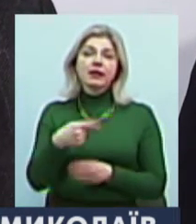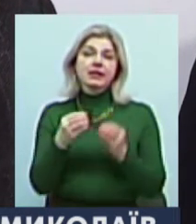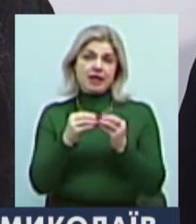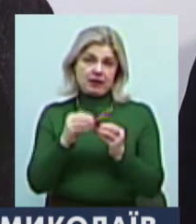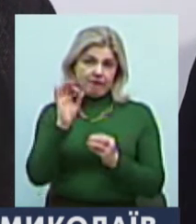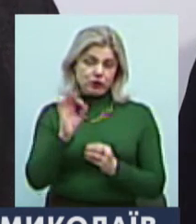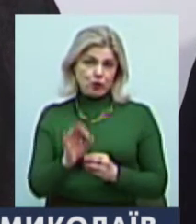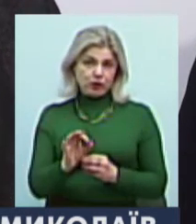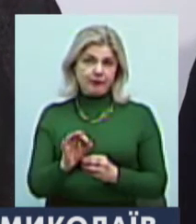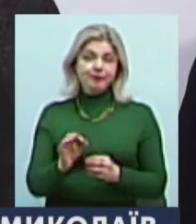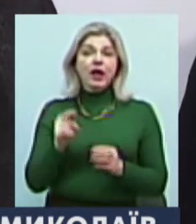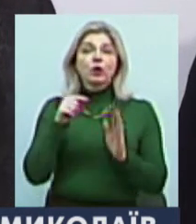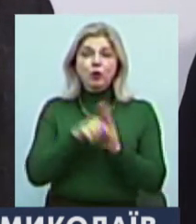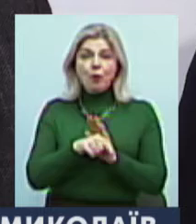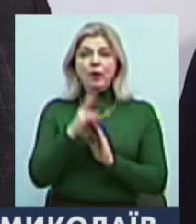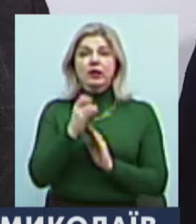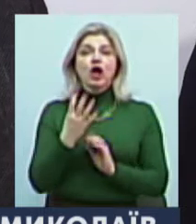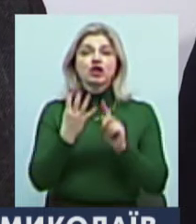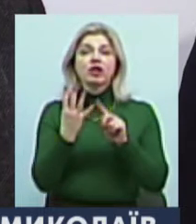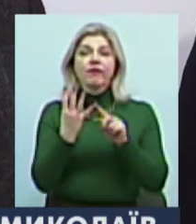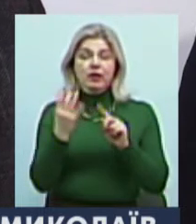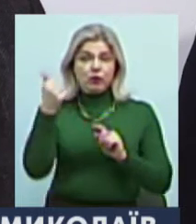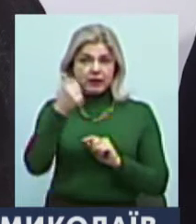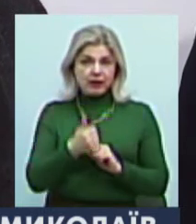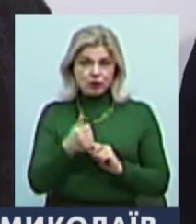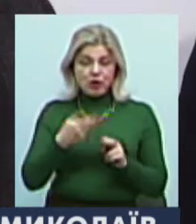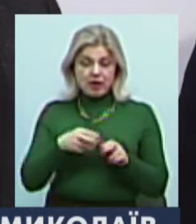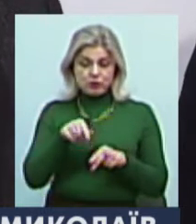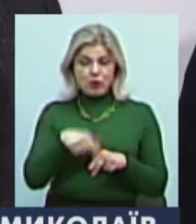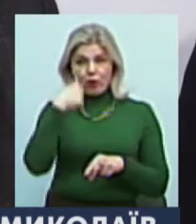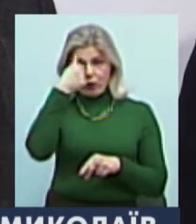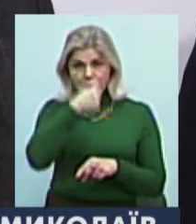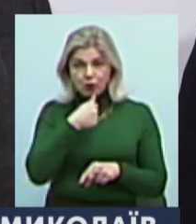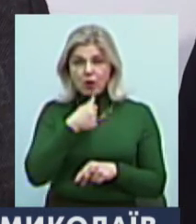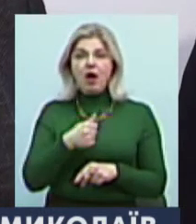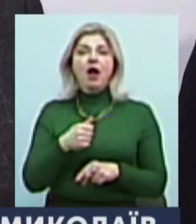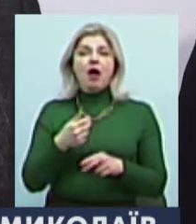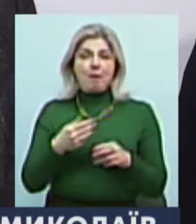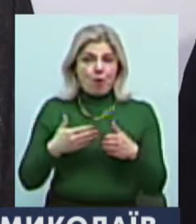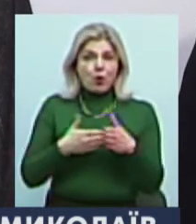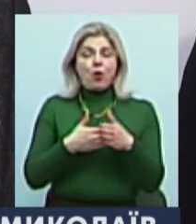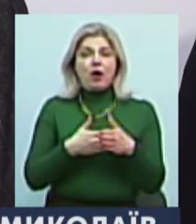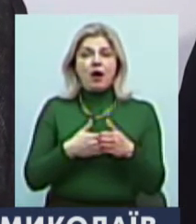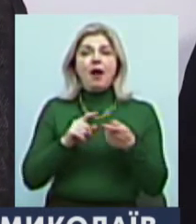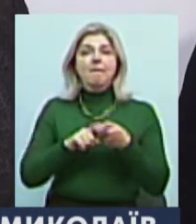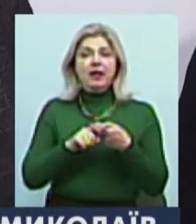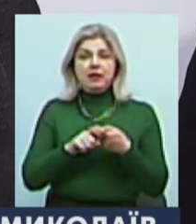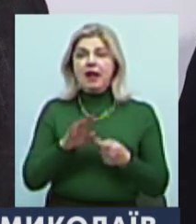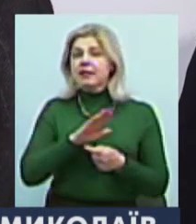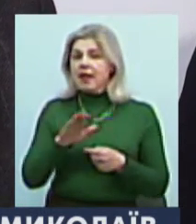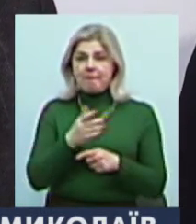5,5%. Тобто на четверту неділю цього року епідпорог не